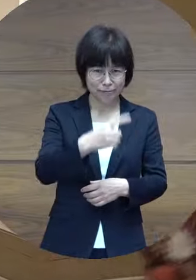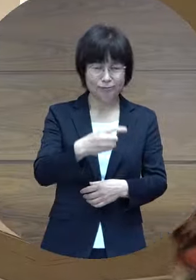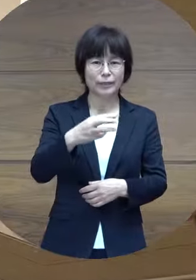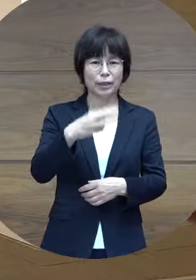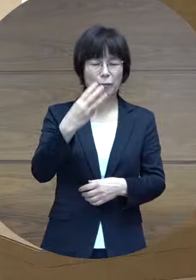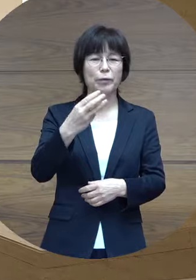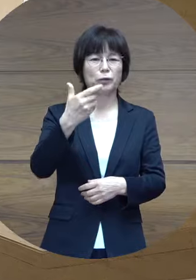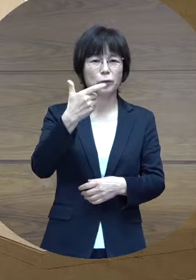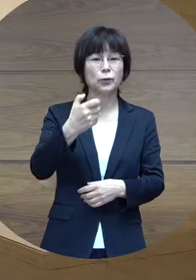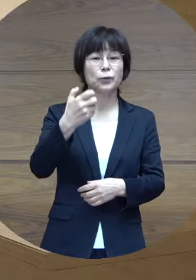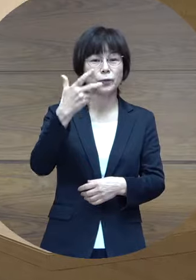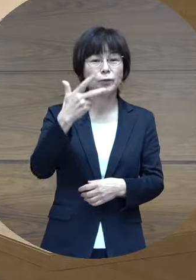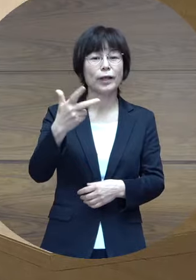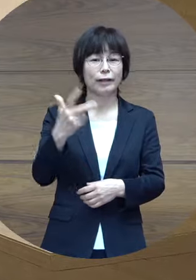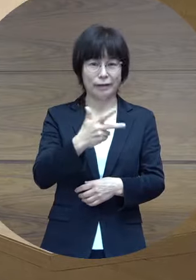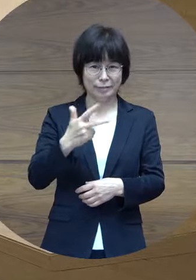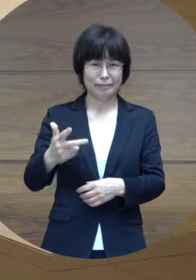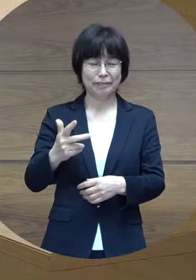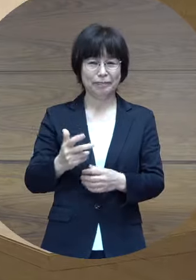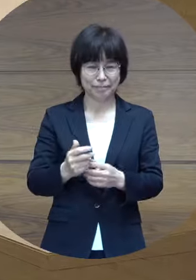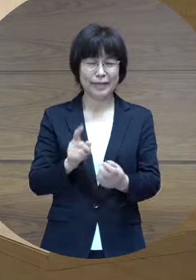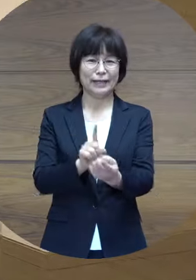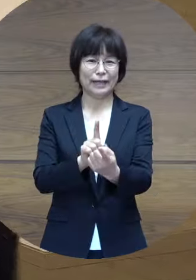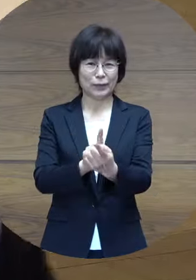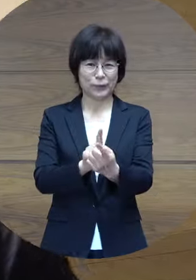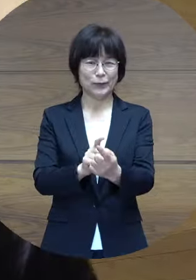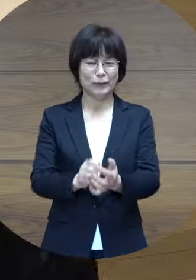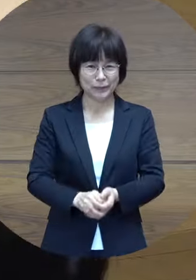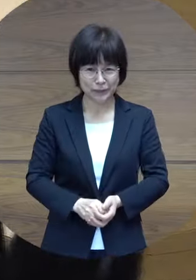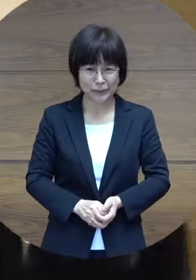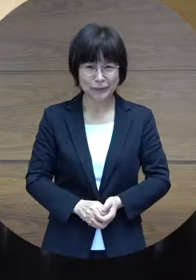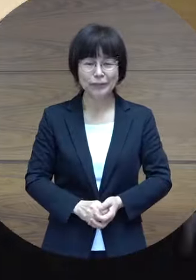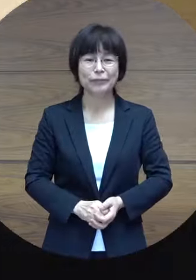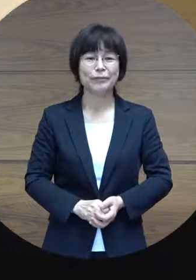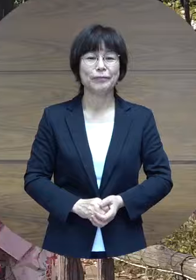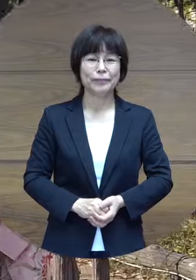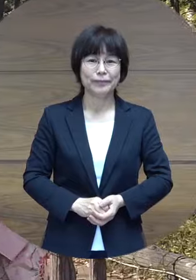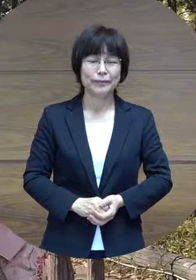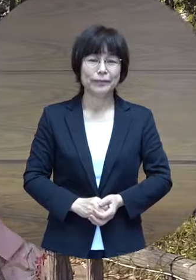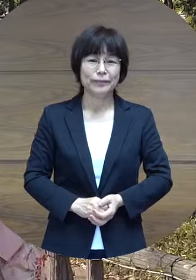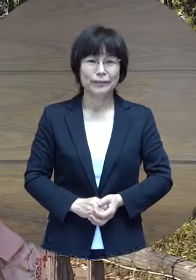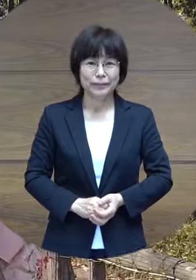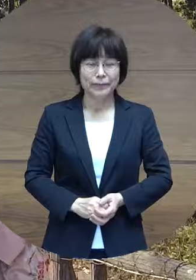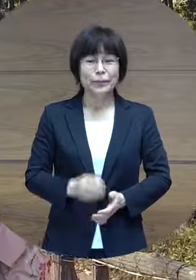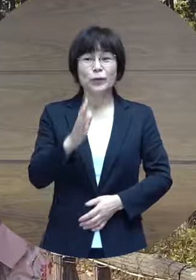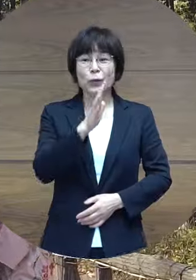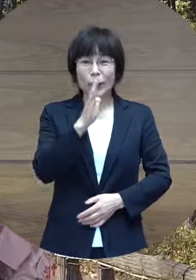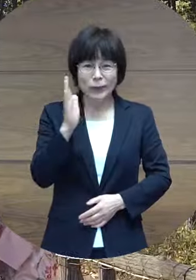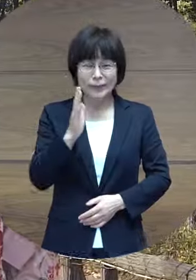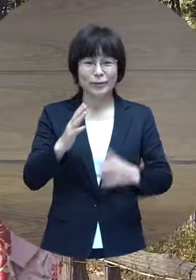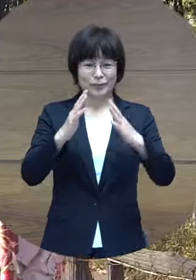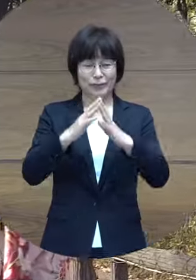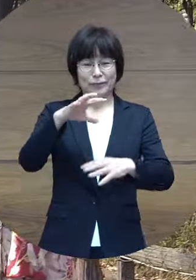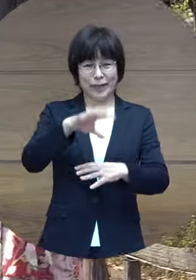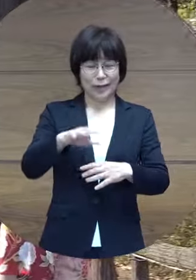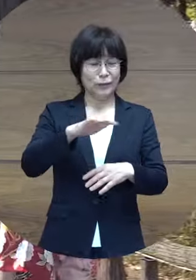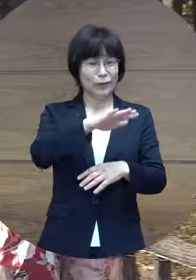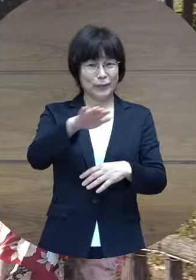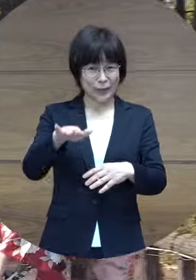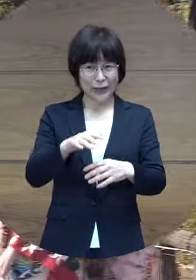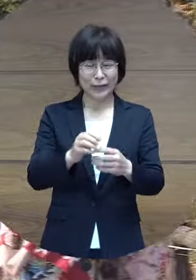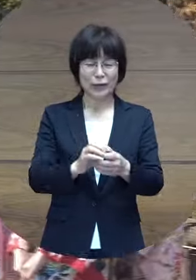1367名の方が対象となった今回の成人式、当日の会場周辺では